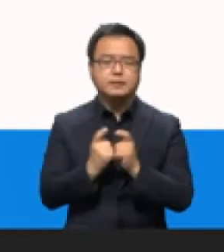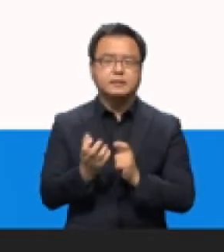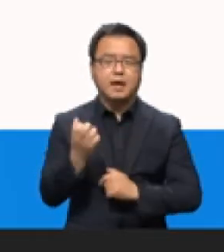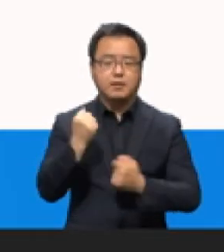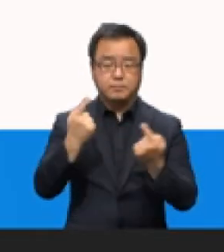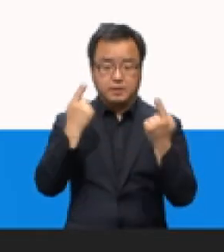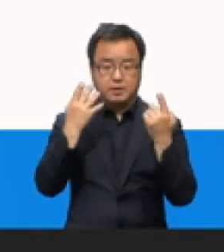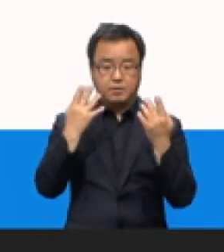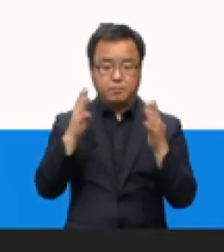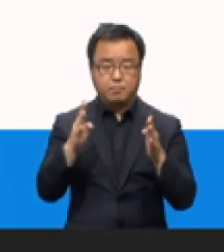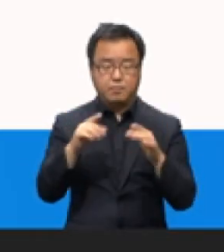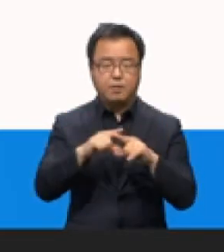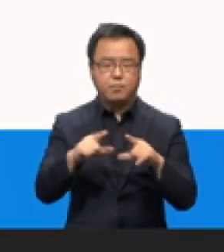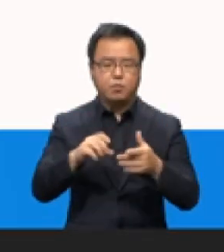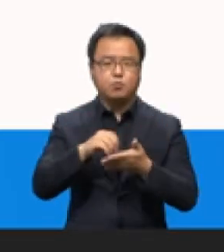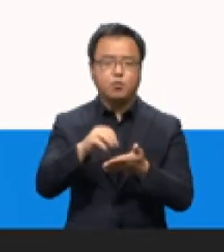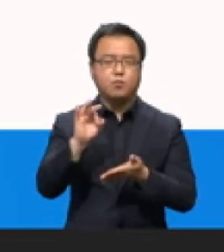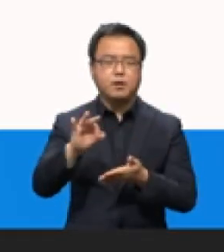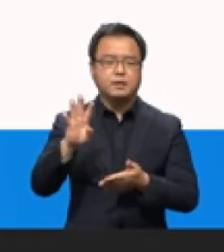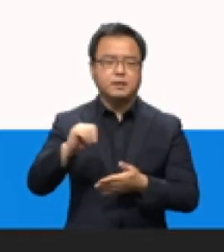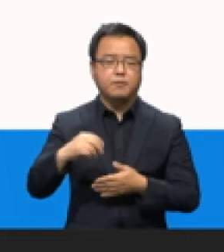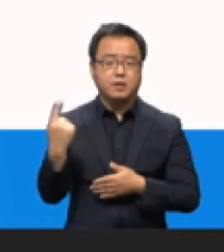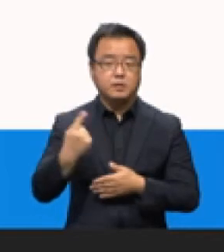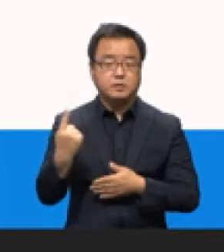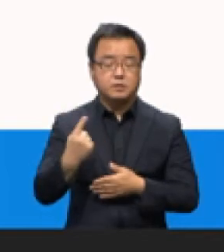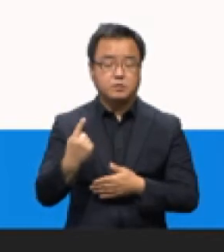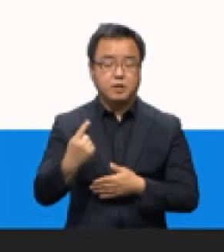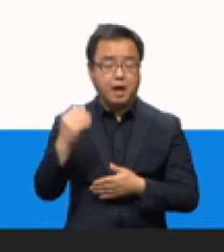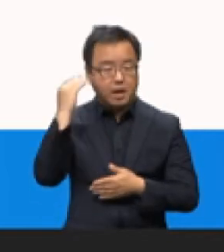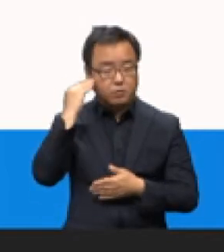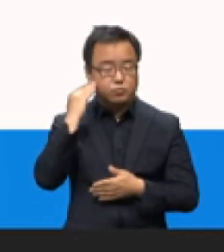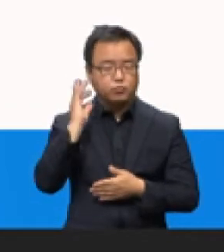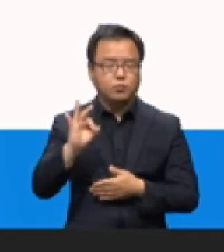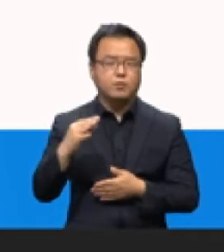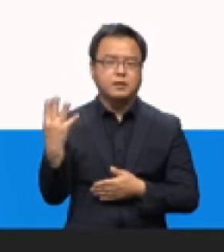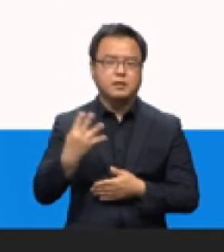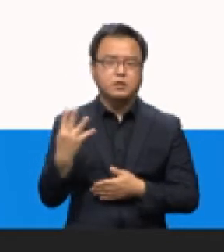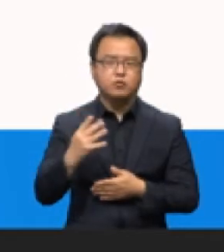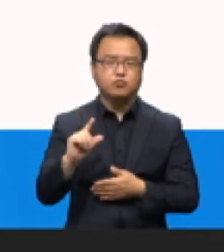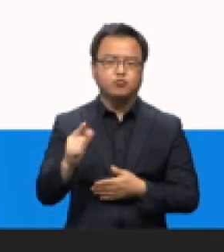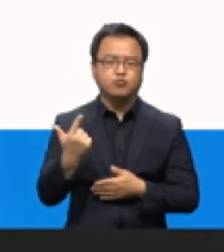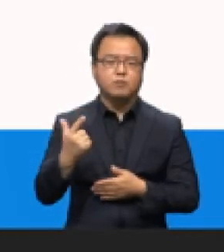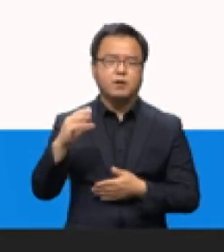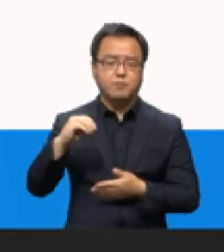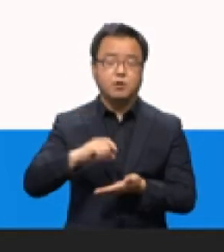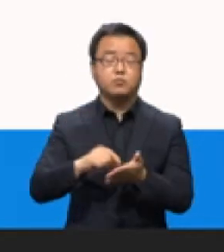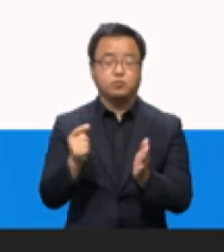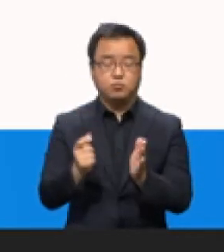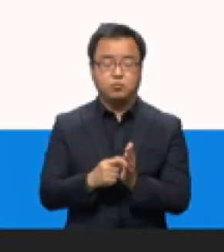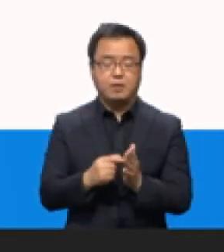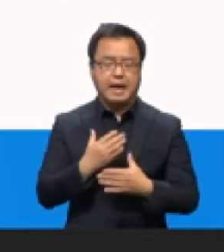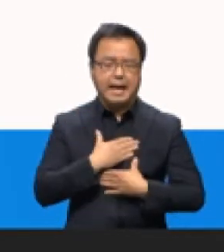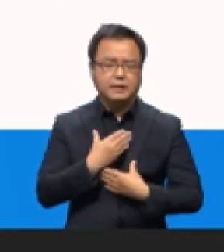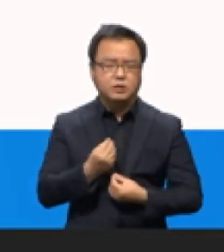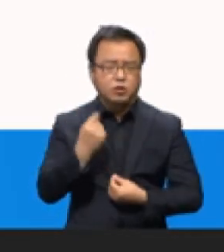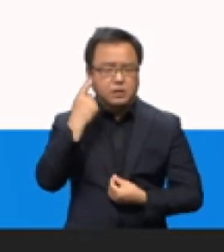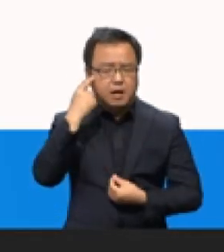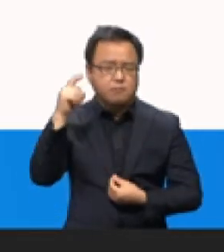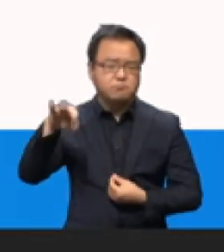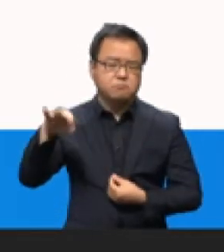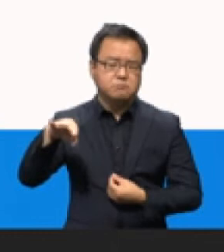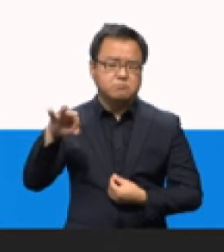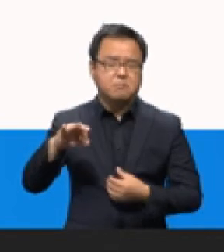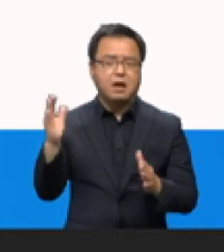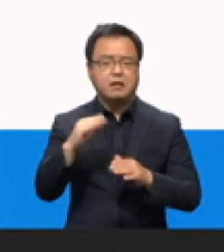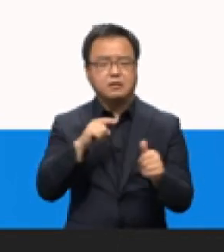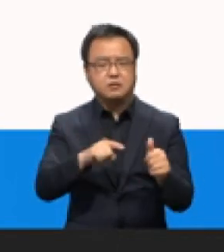학비는 4만 $1,000, 우리 돈으로 약 4,600만 원인데요. 안전을 생각하지 않고 무모하게 행동하는 학생들에겐 이런